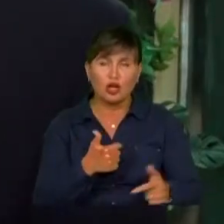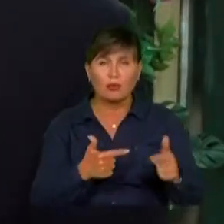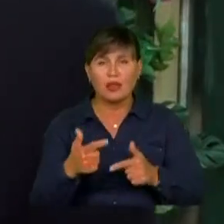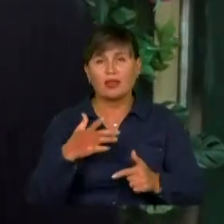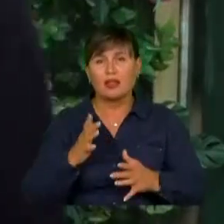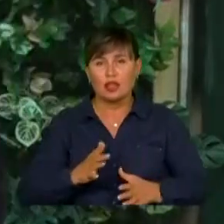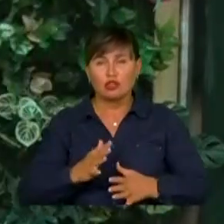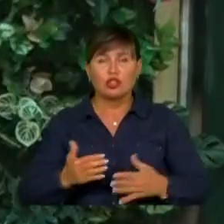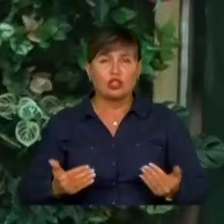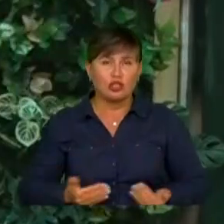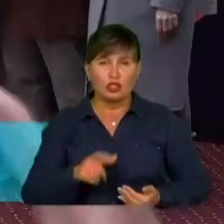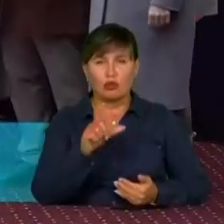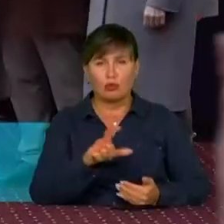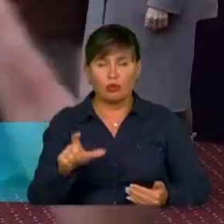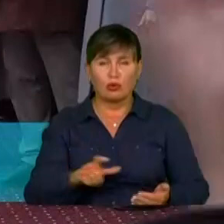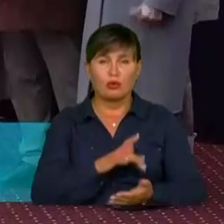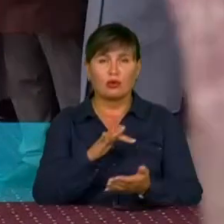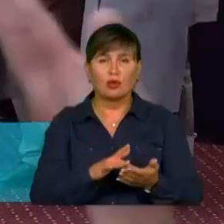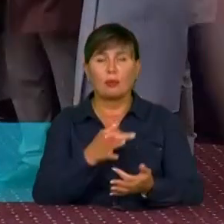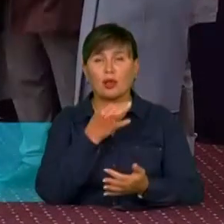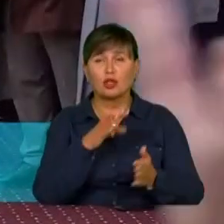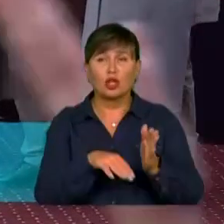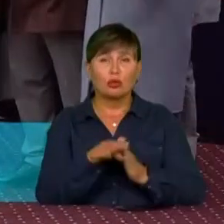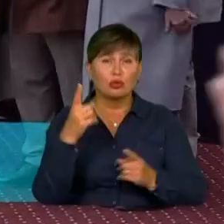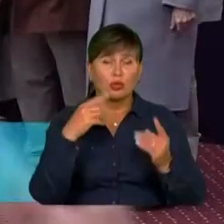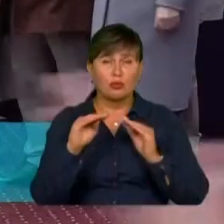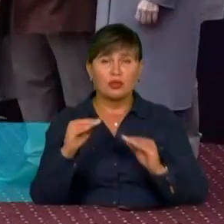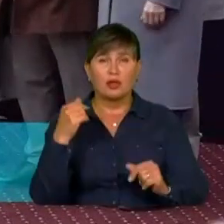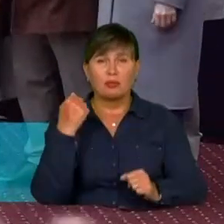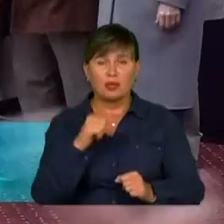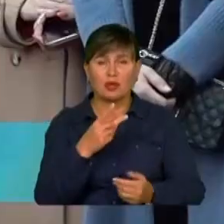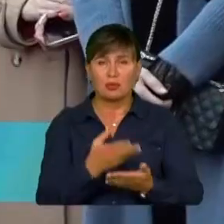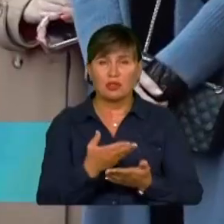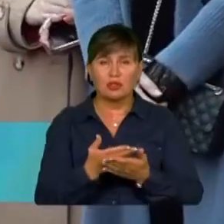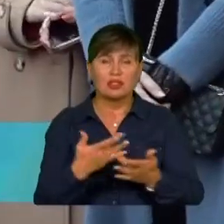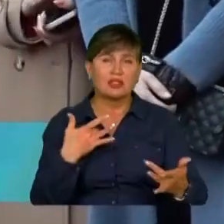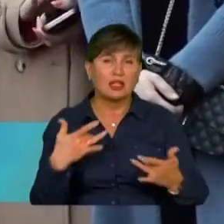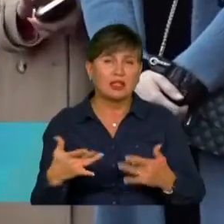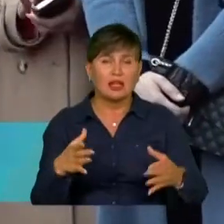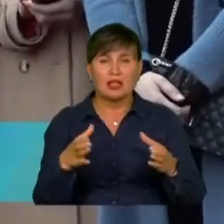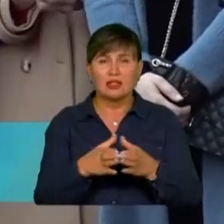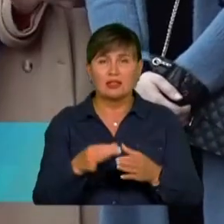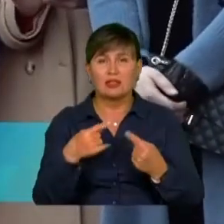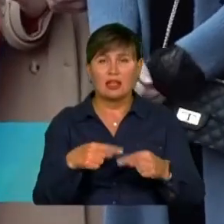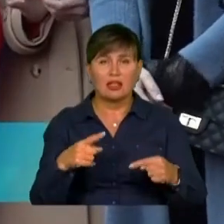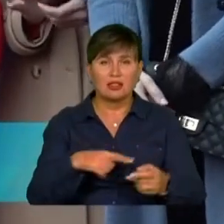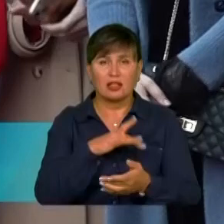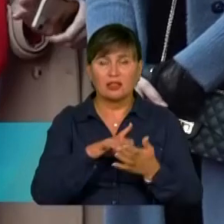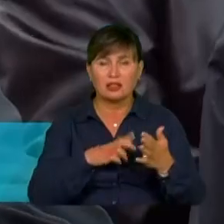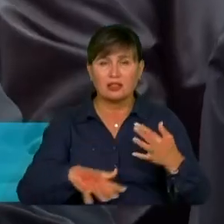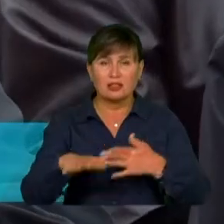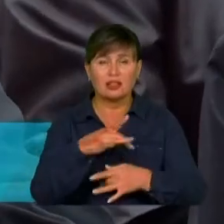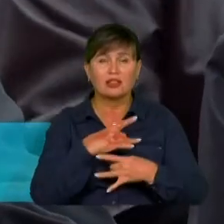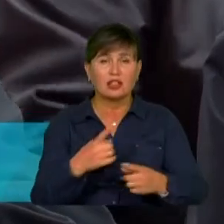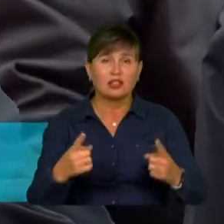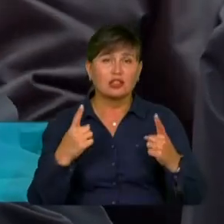Надеюсь, жителям города понравится. Лучшие постановки победителей фестиваля представляли театральные коллективы из разных городов страны. На